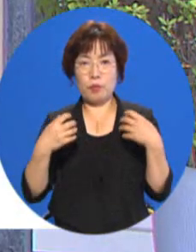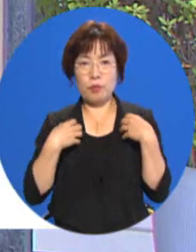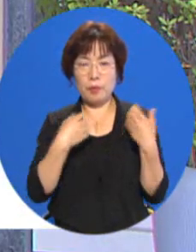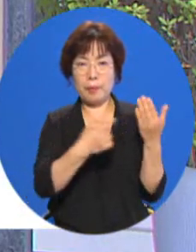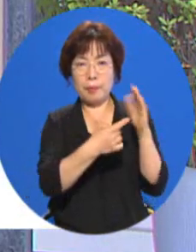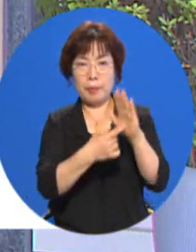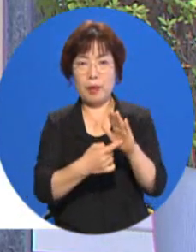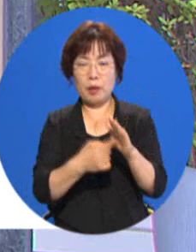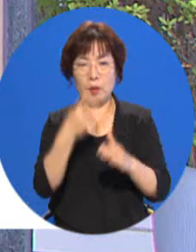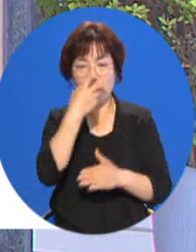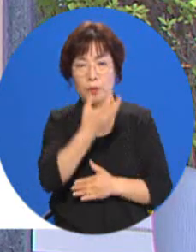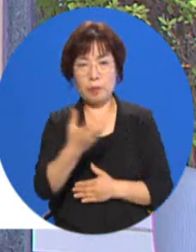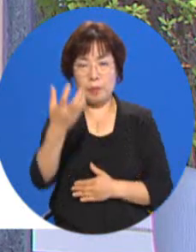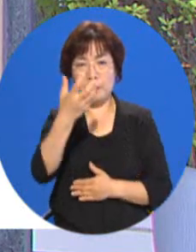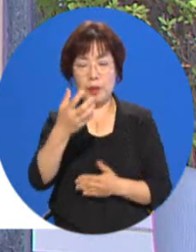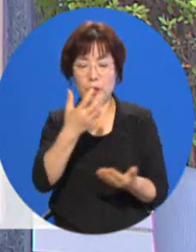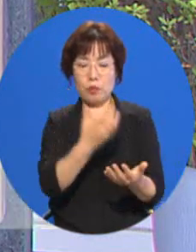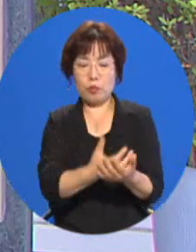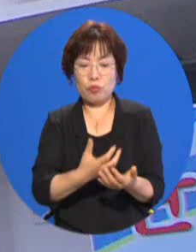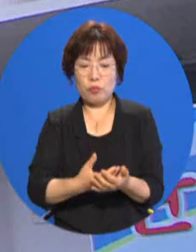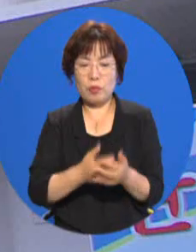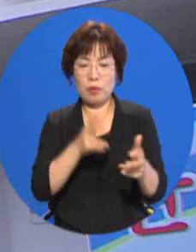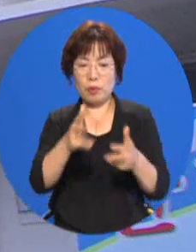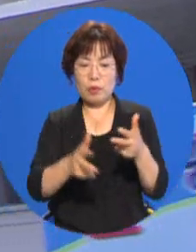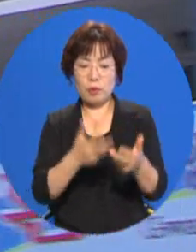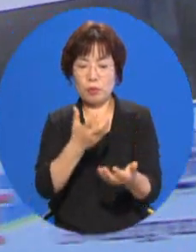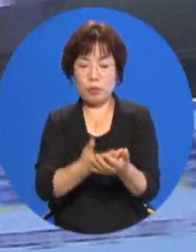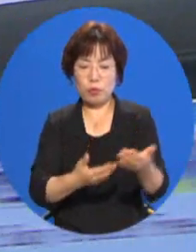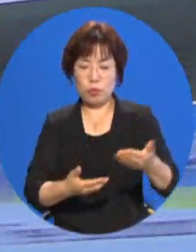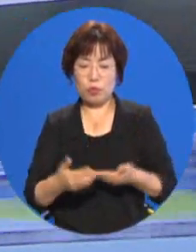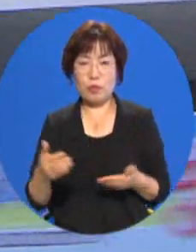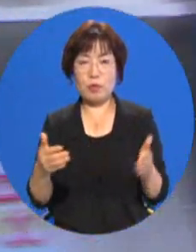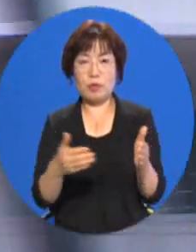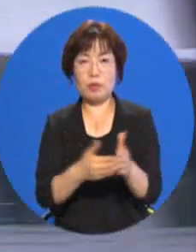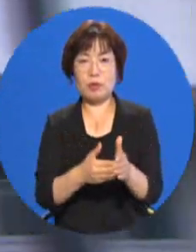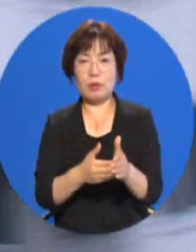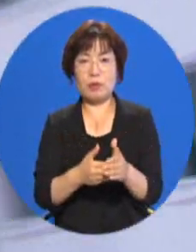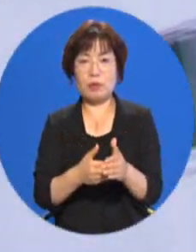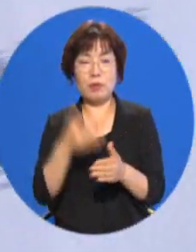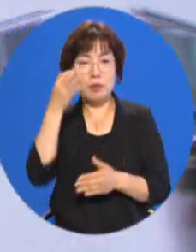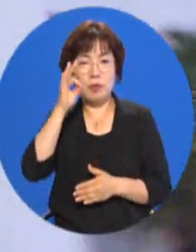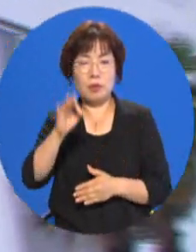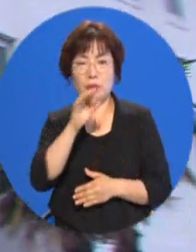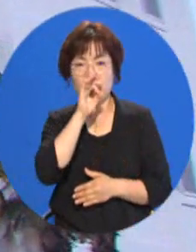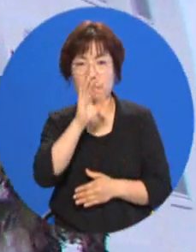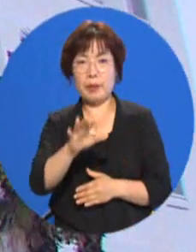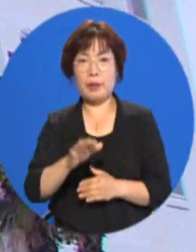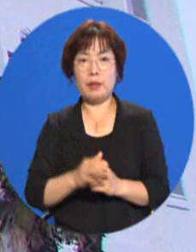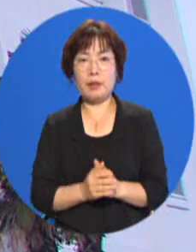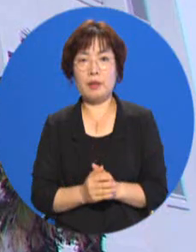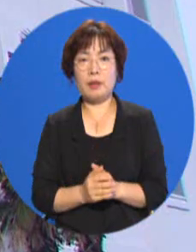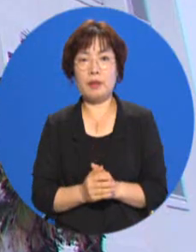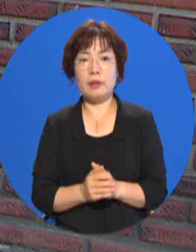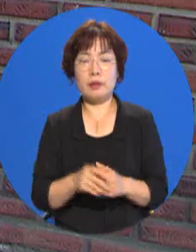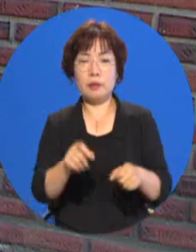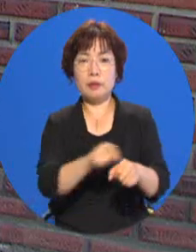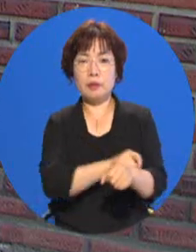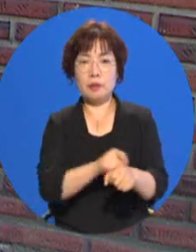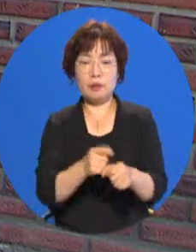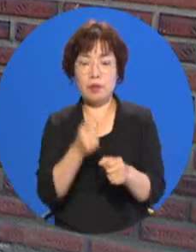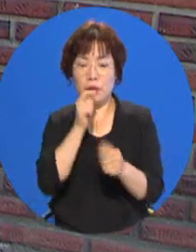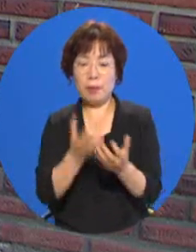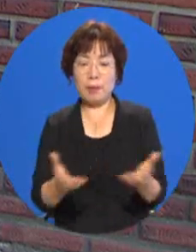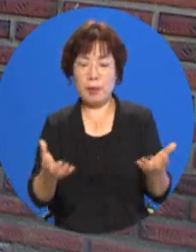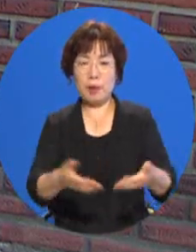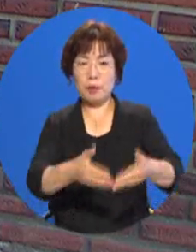제시한 대기오염물질 배출 자료가 사업자 측으로부터 받은 것에 불과하다며 인정할 수 없다는 입장. 특히 용해로